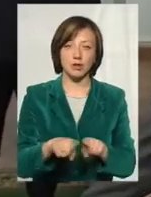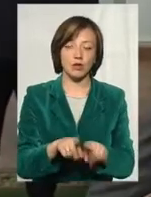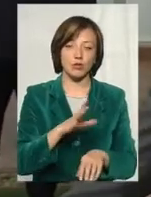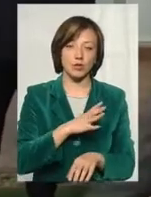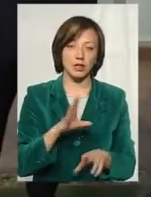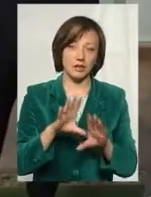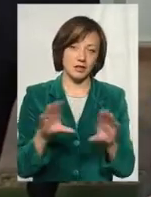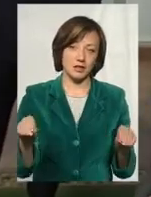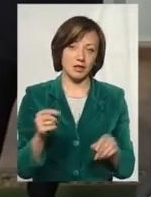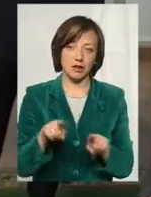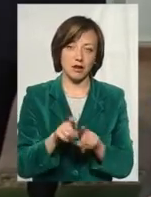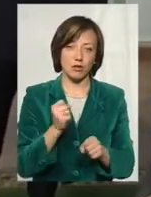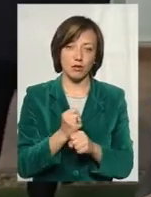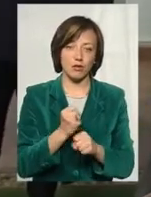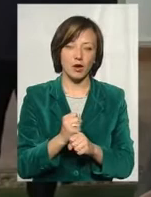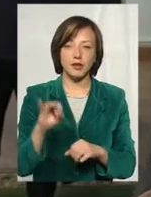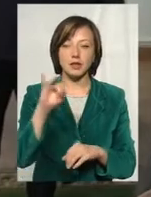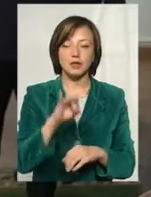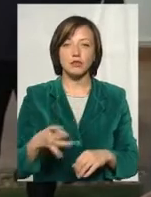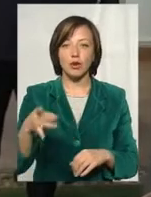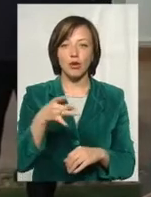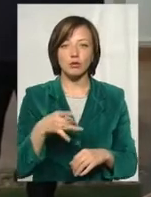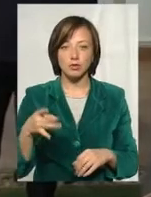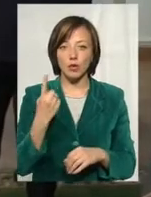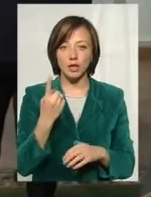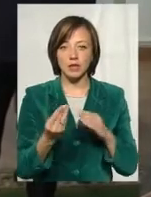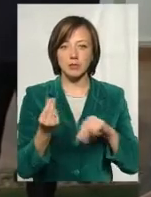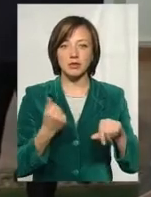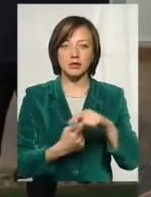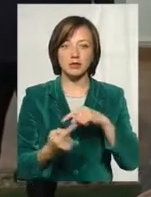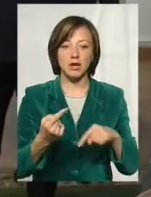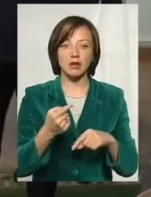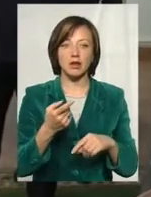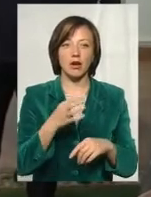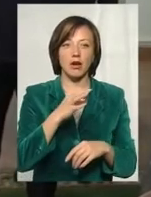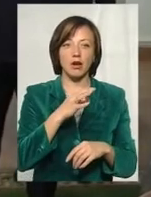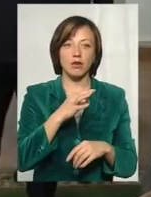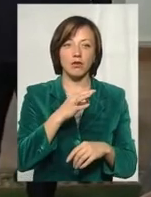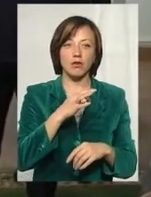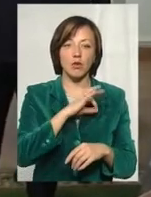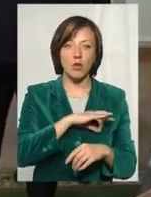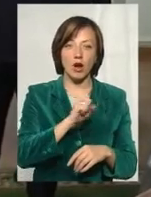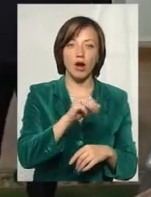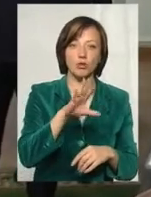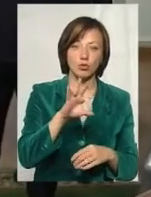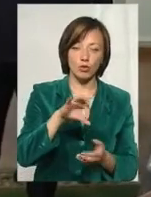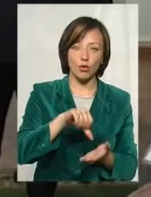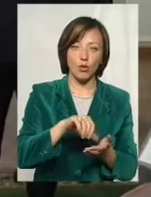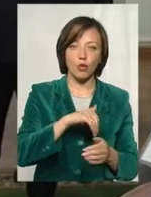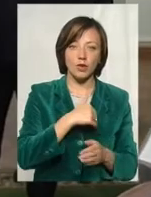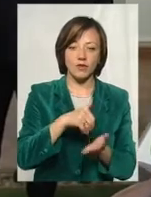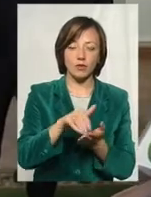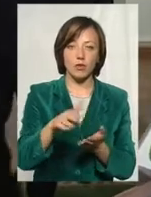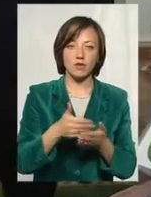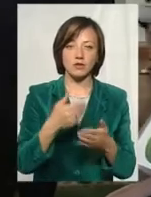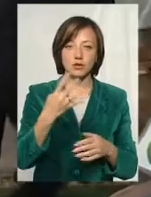І так і роблять. Для прикладу, в Ізяславському районі один підприємець користь АТОшників хотів